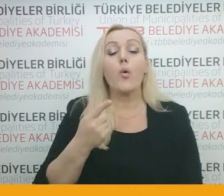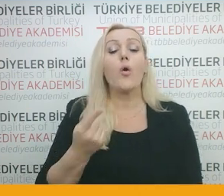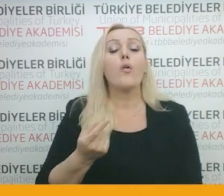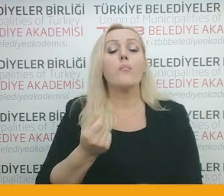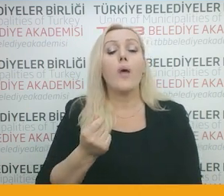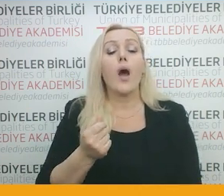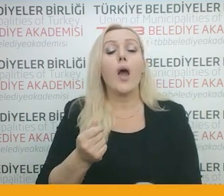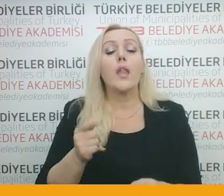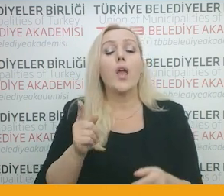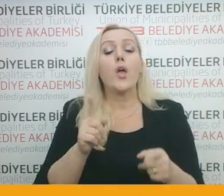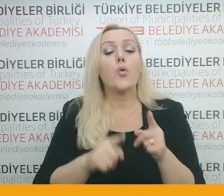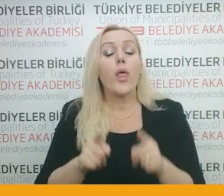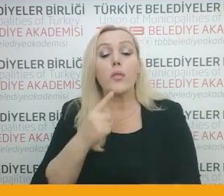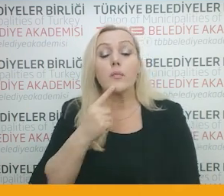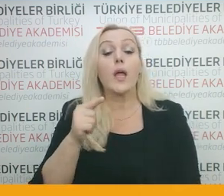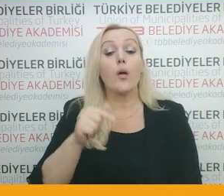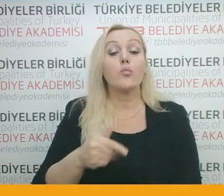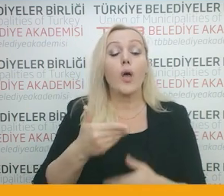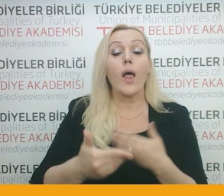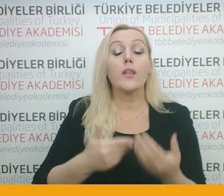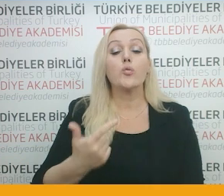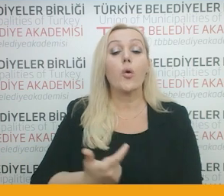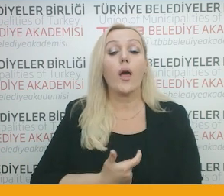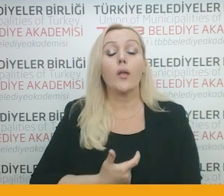ederken bu şekilde bir tarif getiriyor kanun.